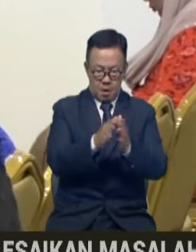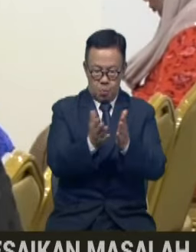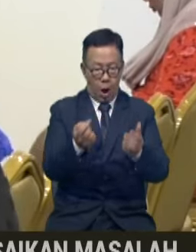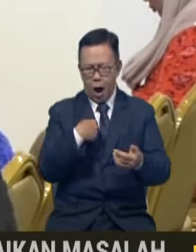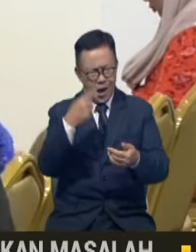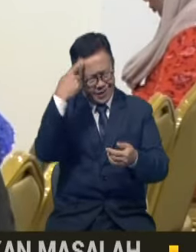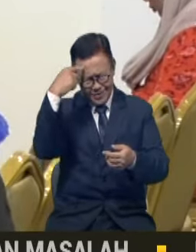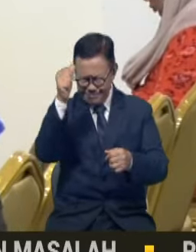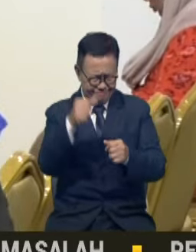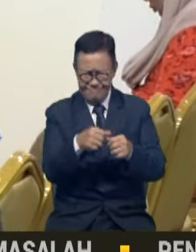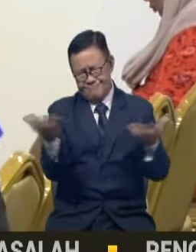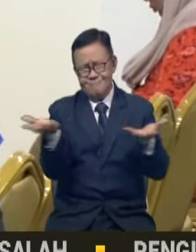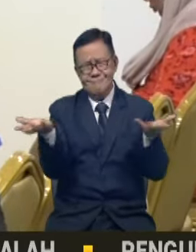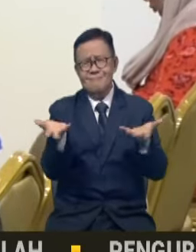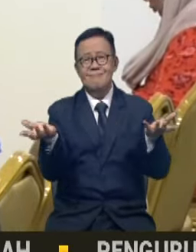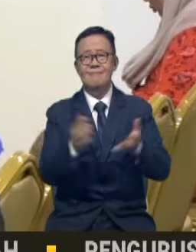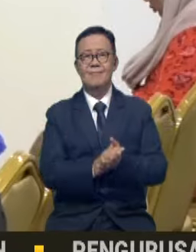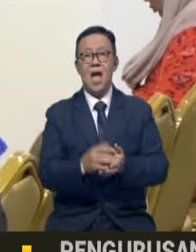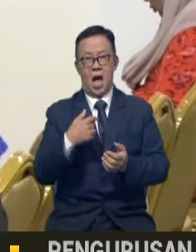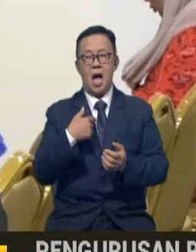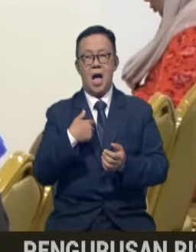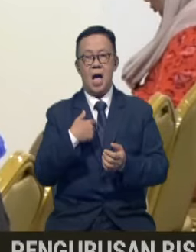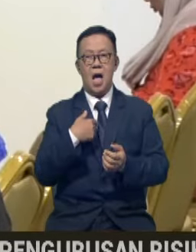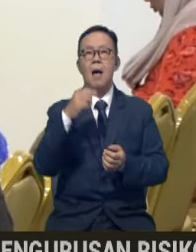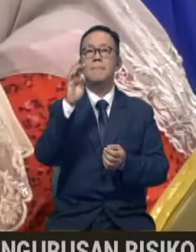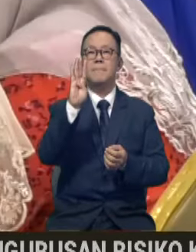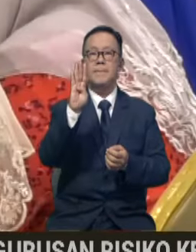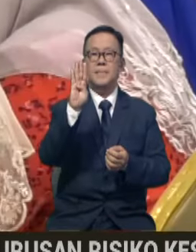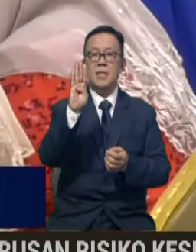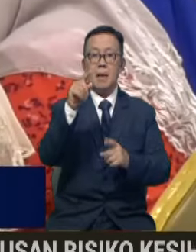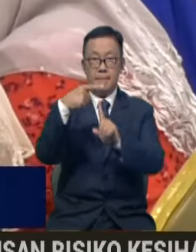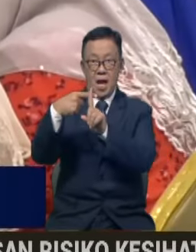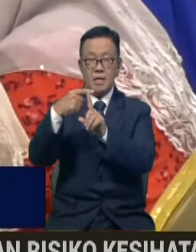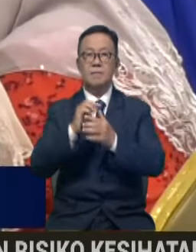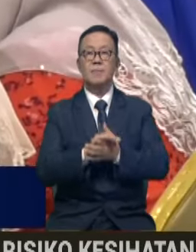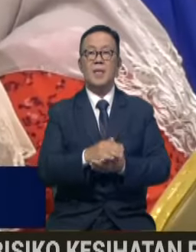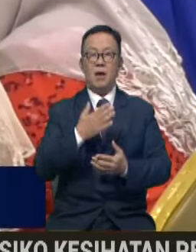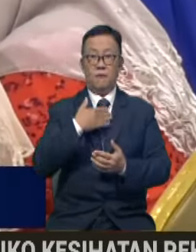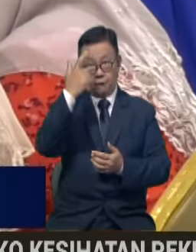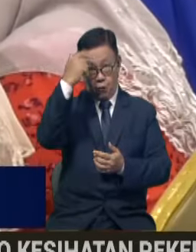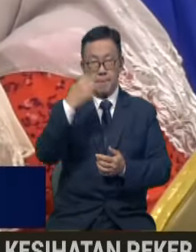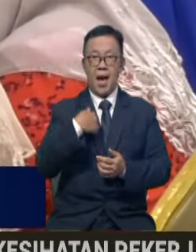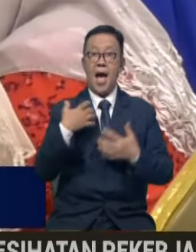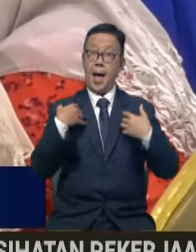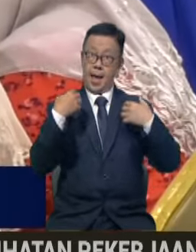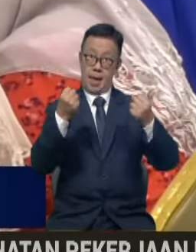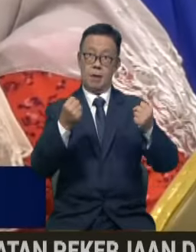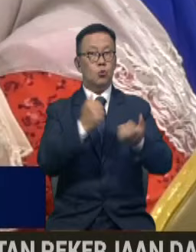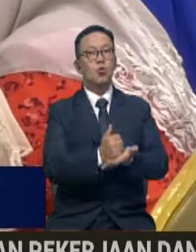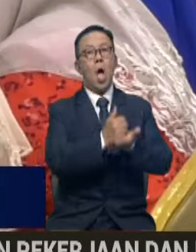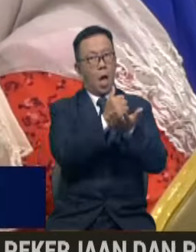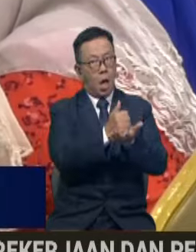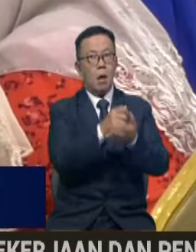terkira. Saya sendiri jenis B+. Untuk kesihatan diri saya juga dan untuk